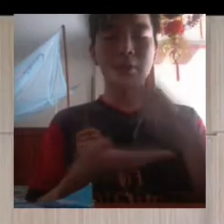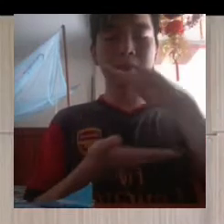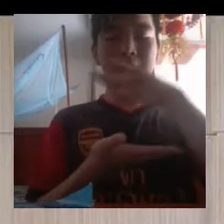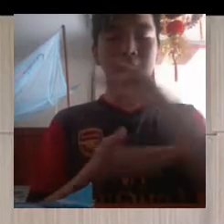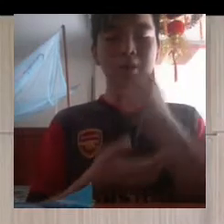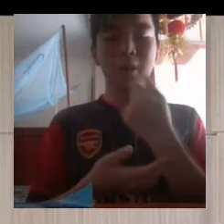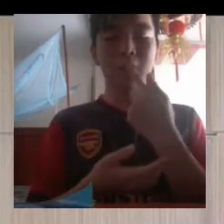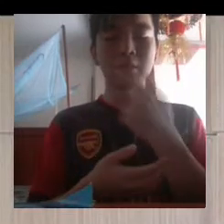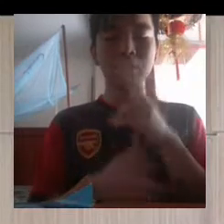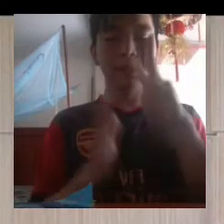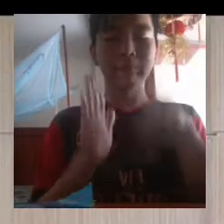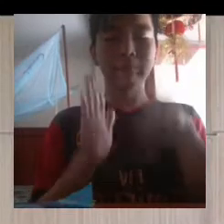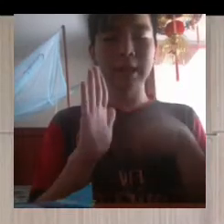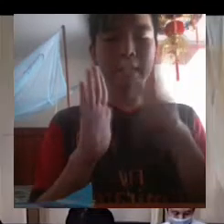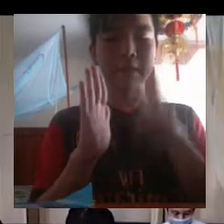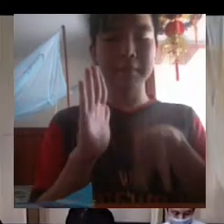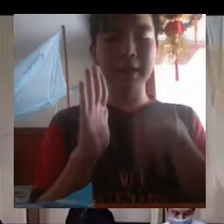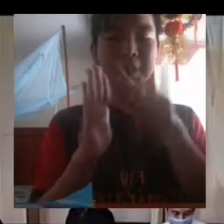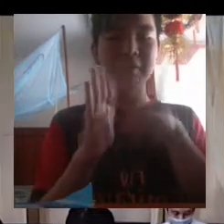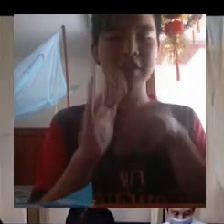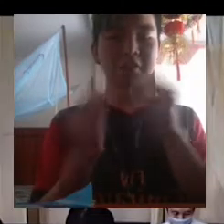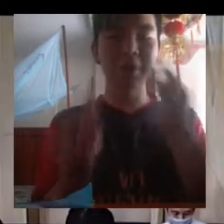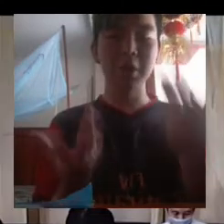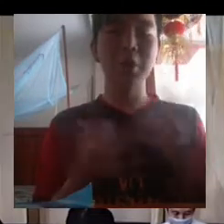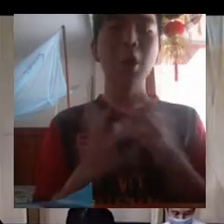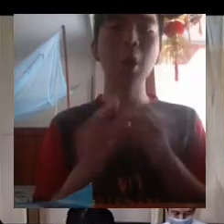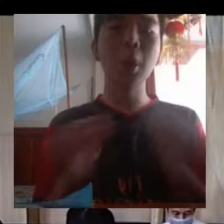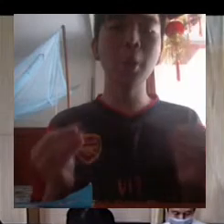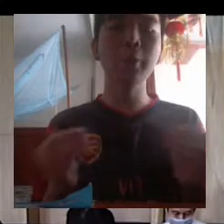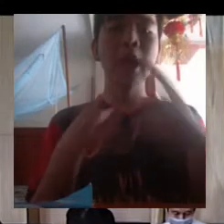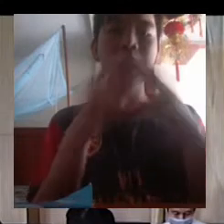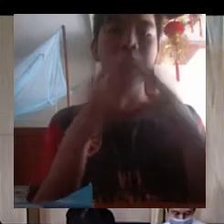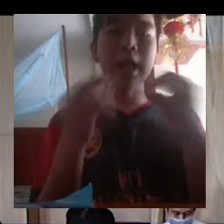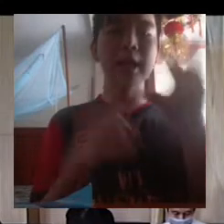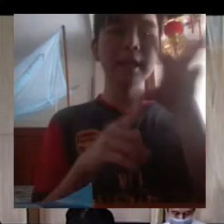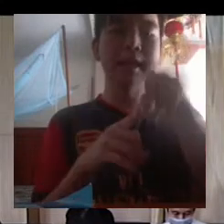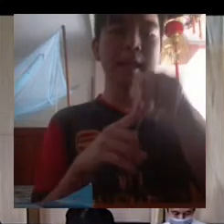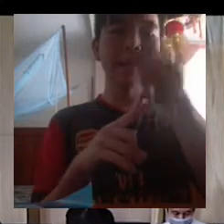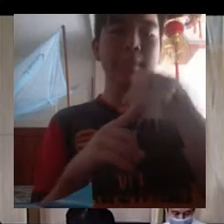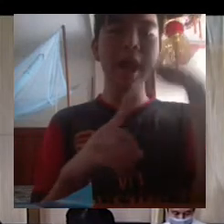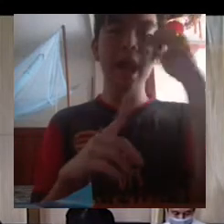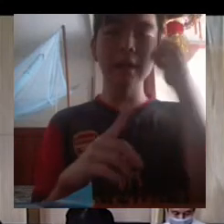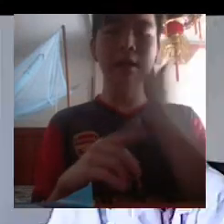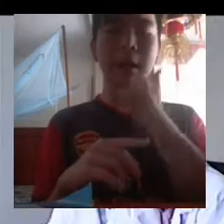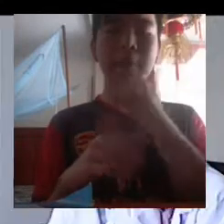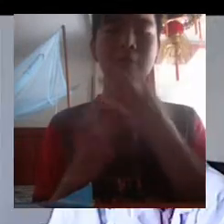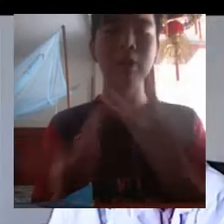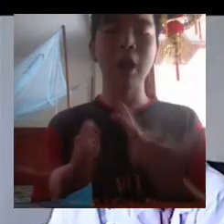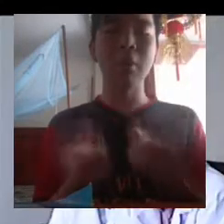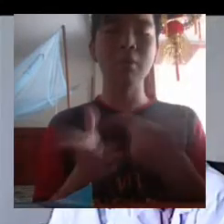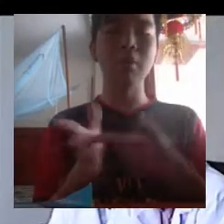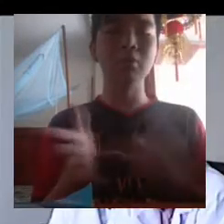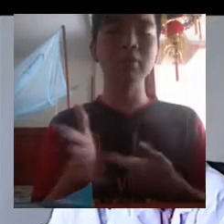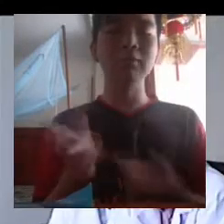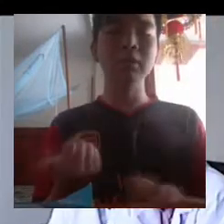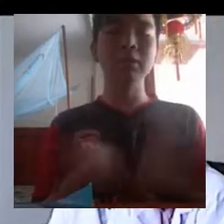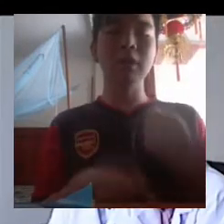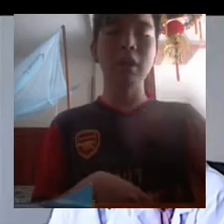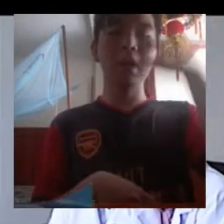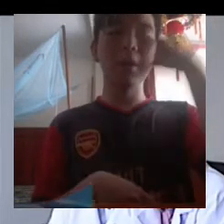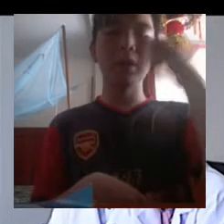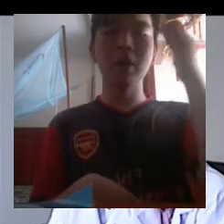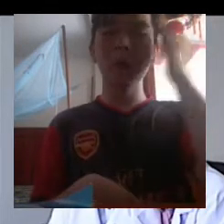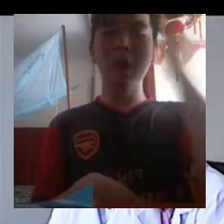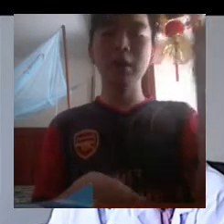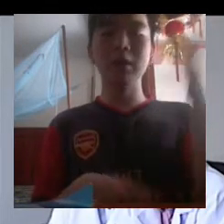quan xem có thực hiện đúng không. Liên quan đến vấn đề này, Phó Giáo sư Tiến sĩ Nguyễn Trường Sơn, Thứ trưởng Bộ Y tế bày